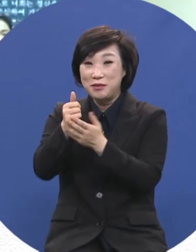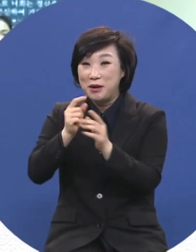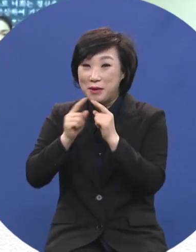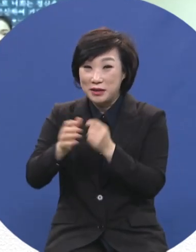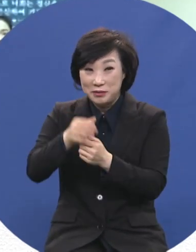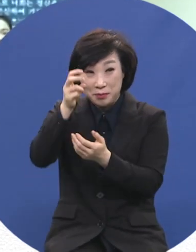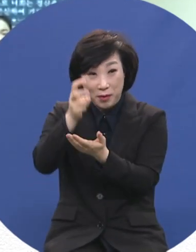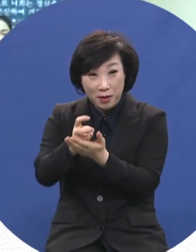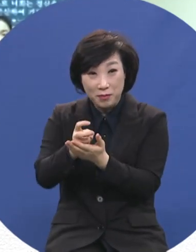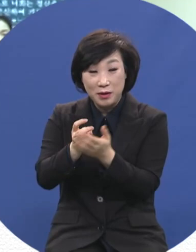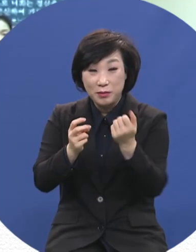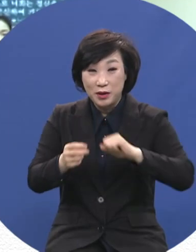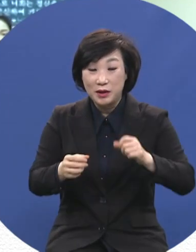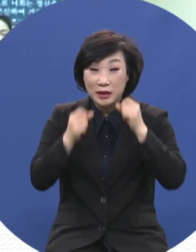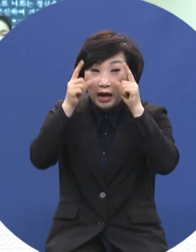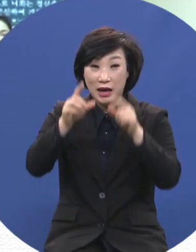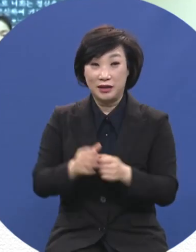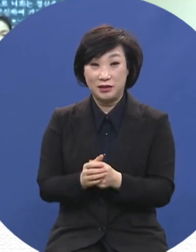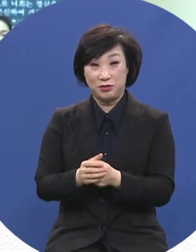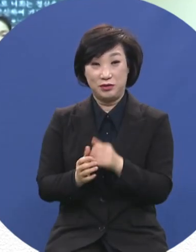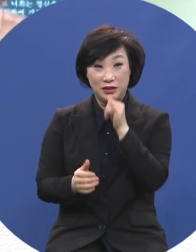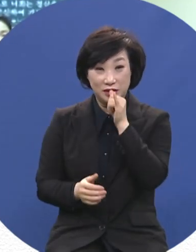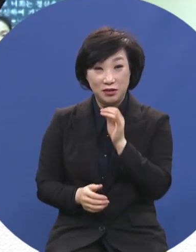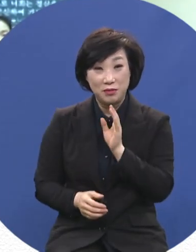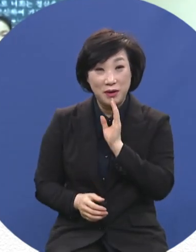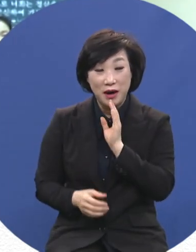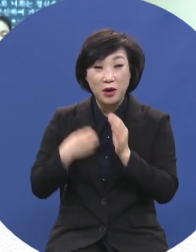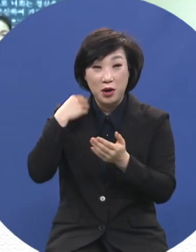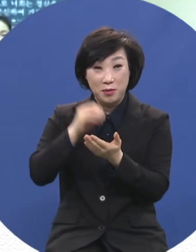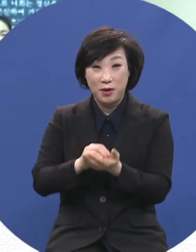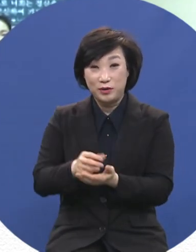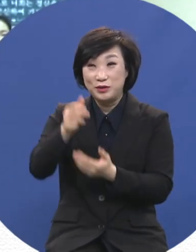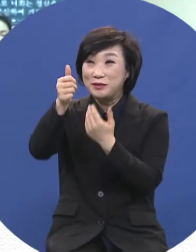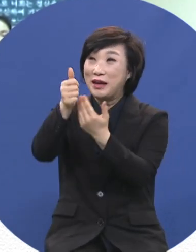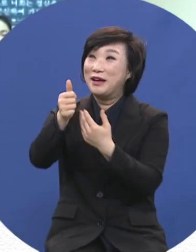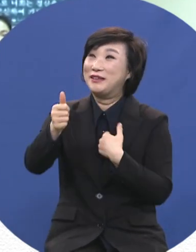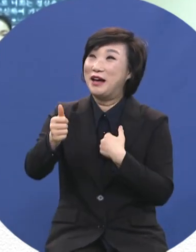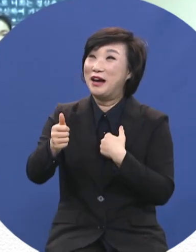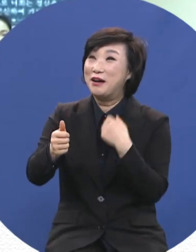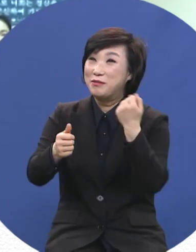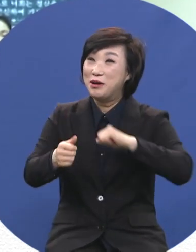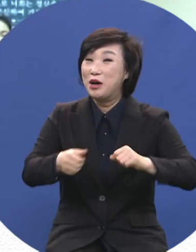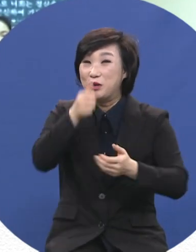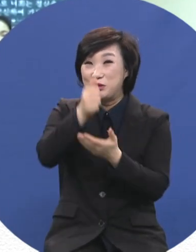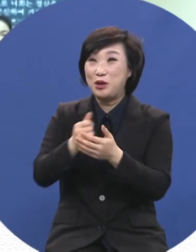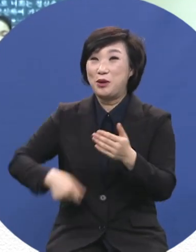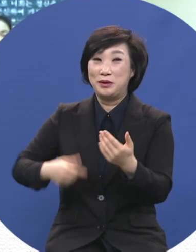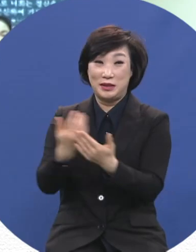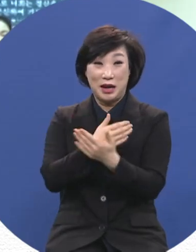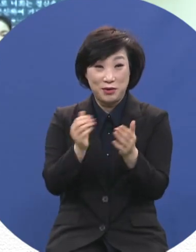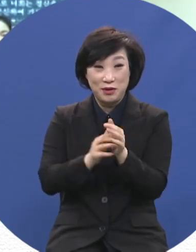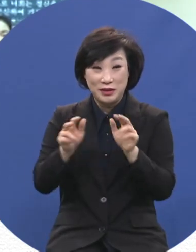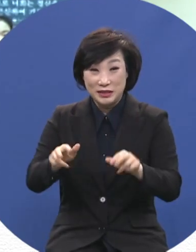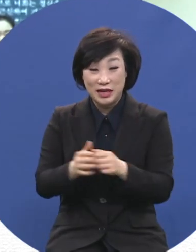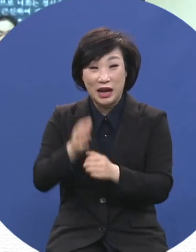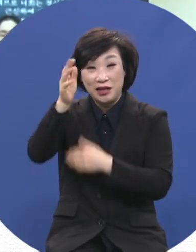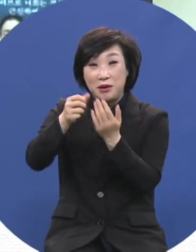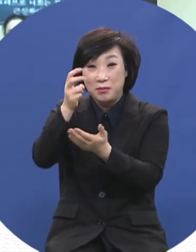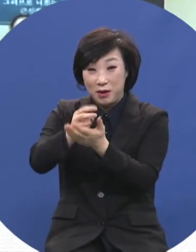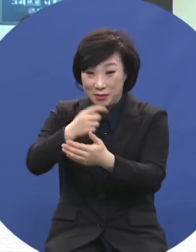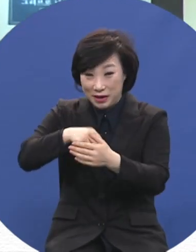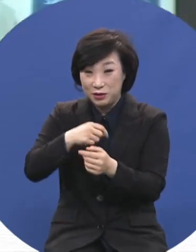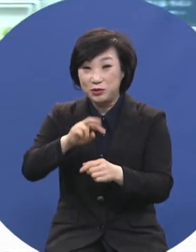말씀을 질서를 파괴한 것을 깨닫게 하는 것이요, 회복시킨 주님 앞에 질서 파괴제를 회개하고 질서 안으로 돌아오라는